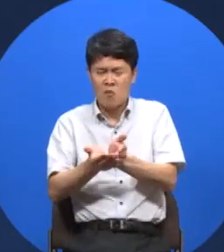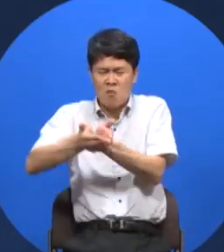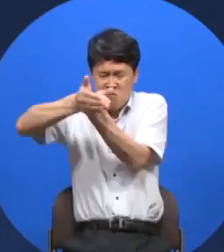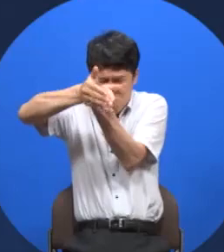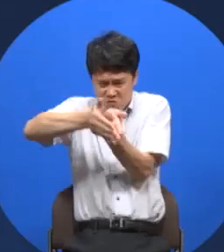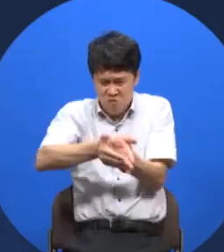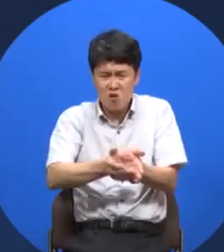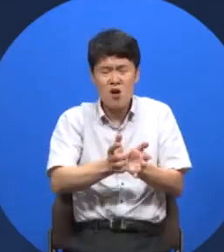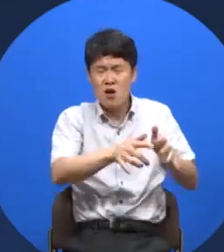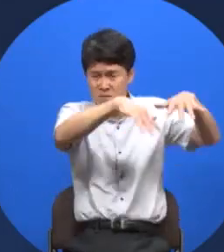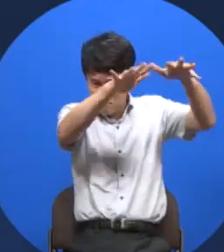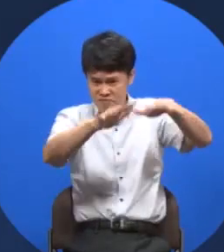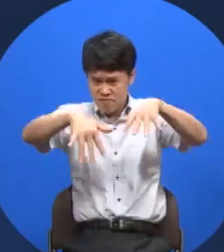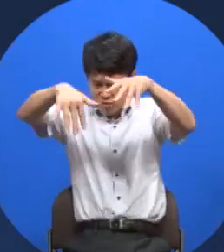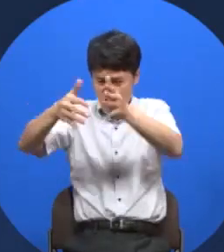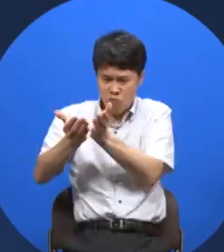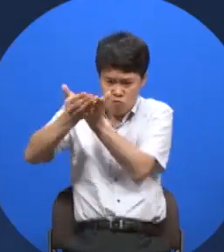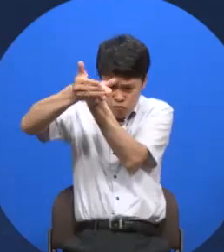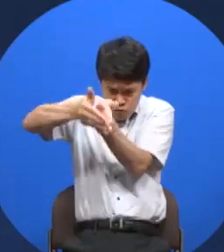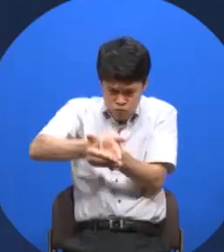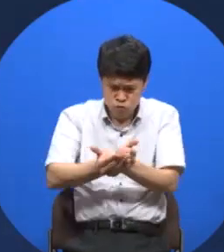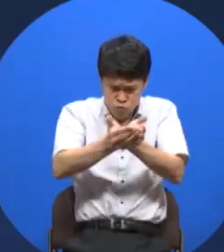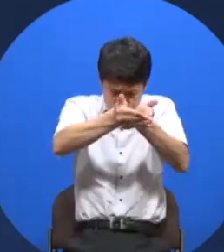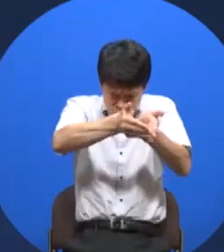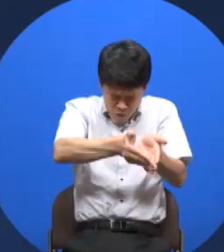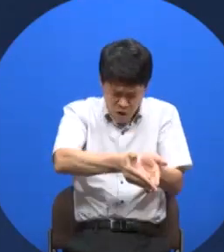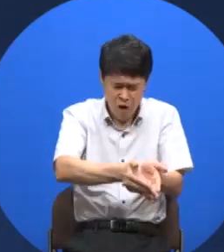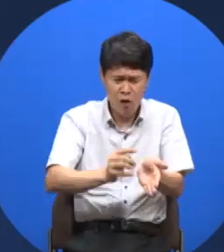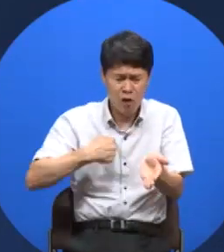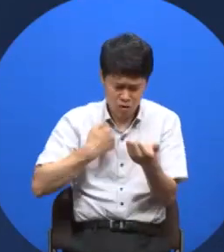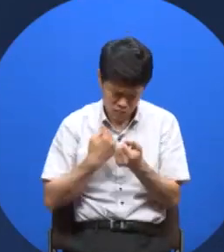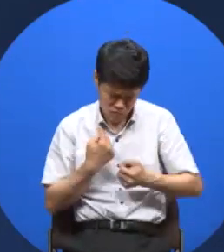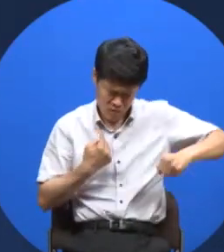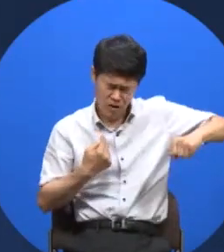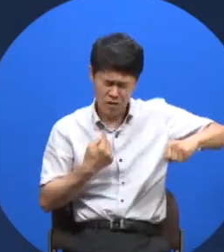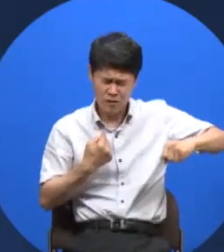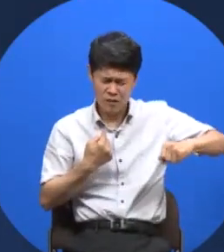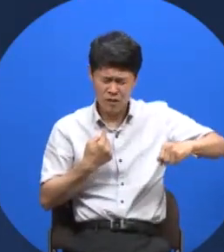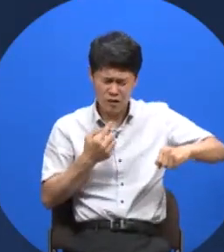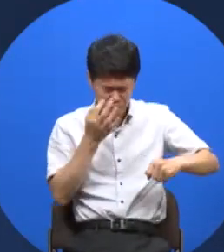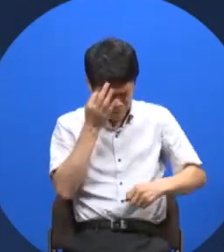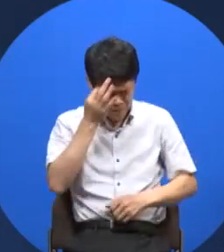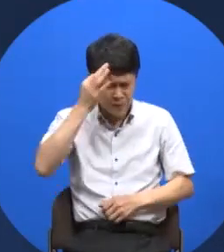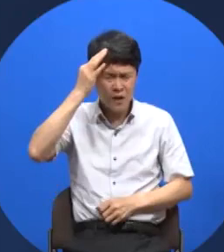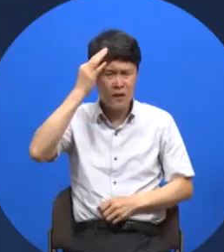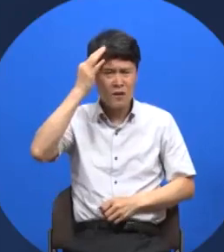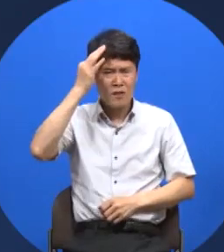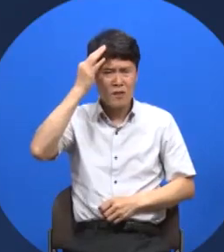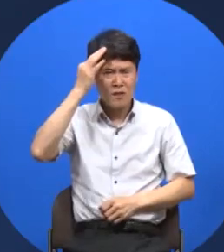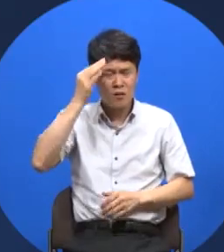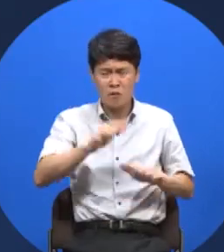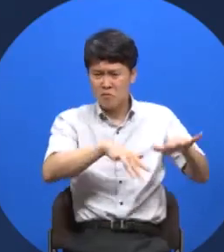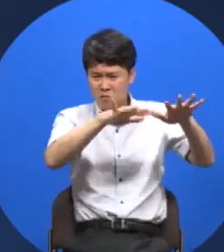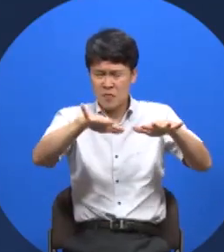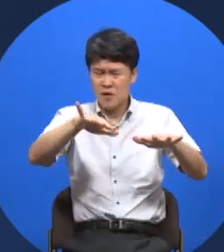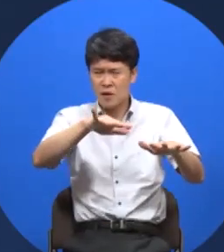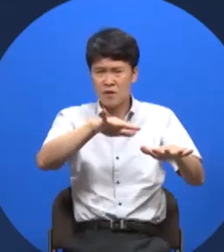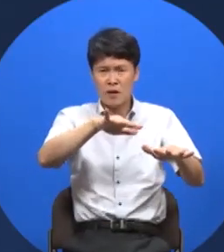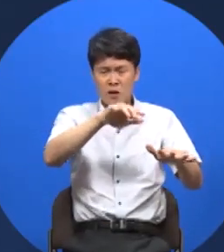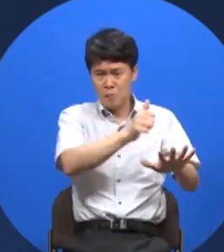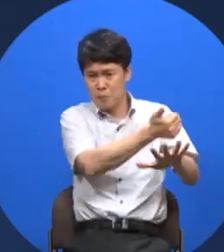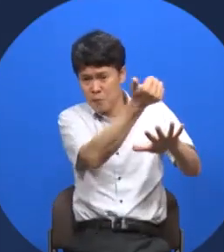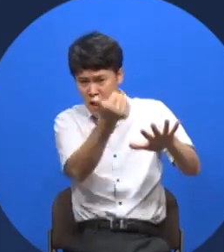풍랑과 폭풍이 자기의 불순종 때문임을 깨닫고 자진해서 자 바다에 던지워 물고기